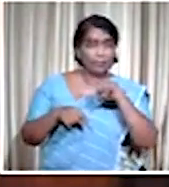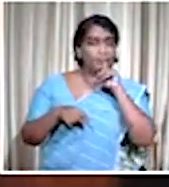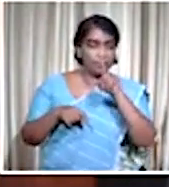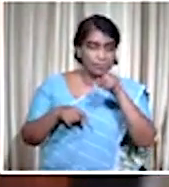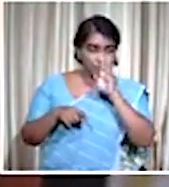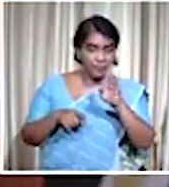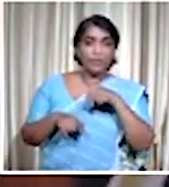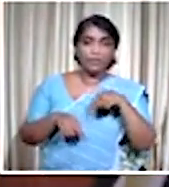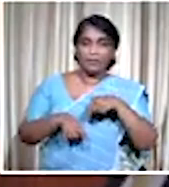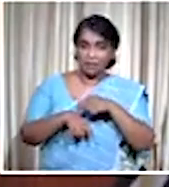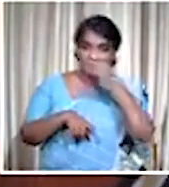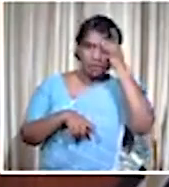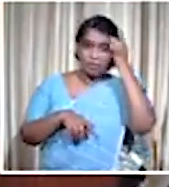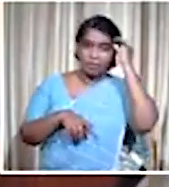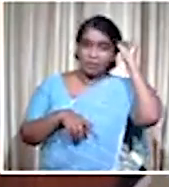தான் இந்த நாட்டினுடைய